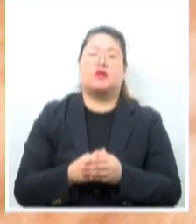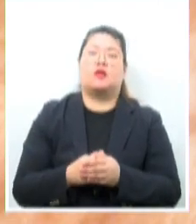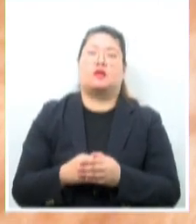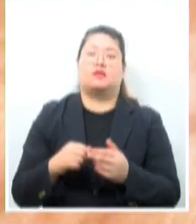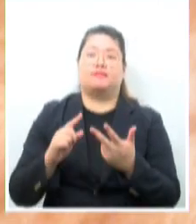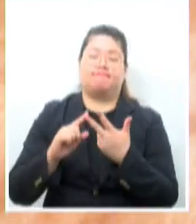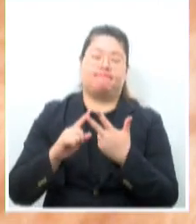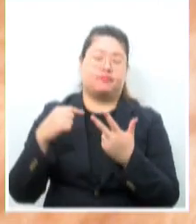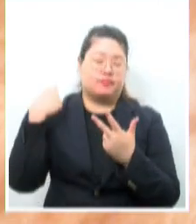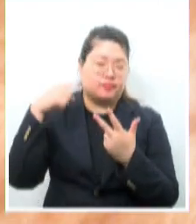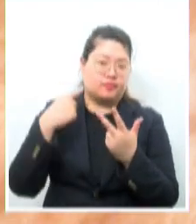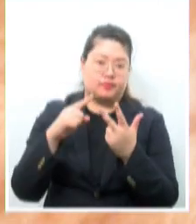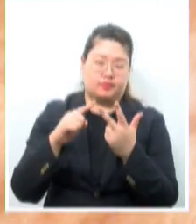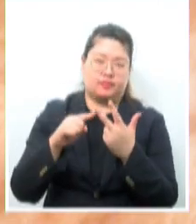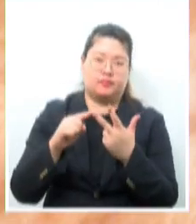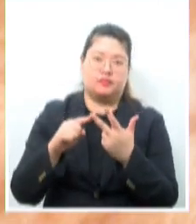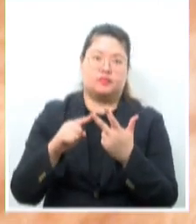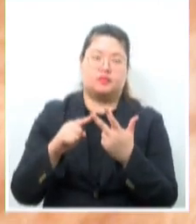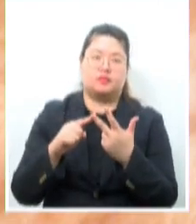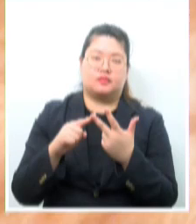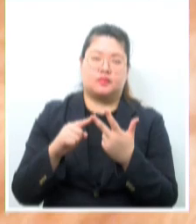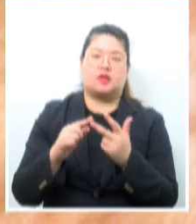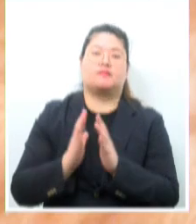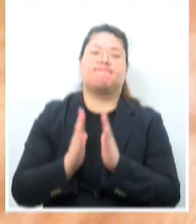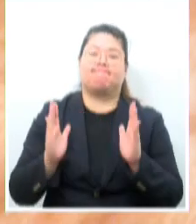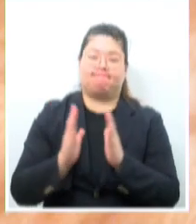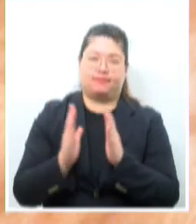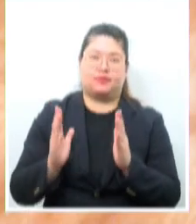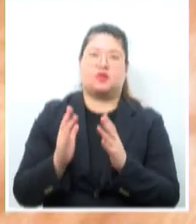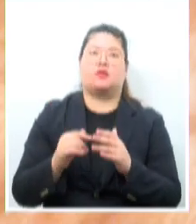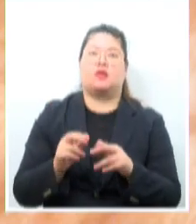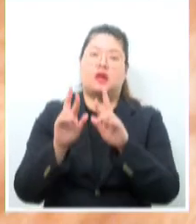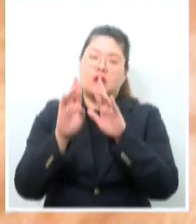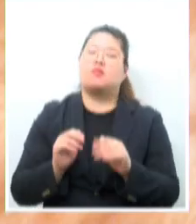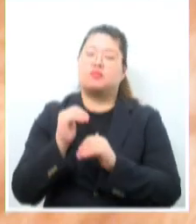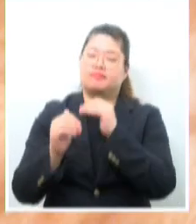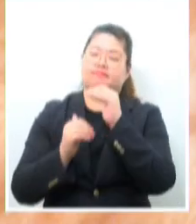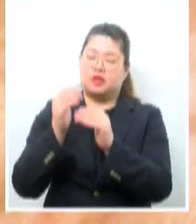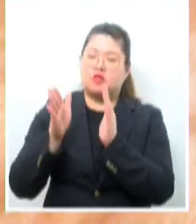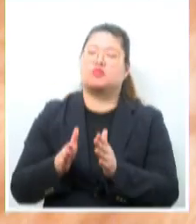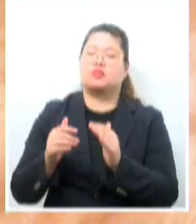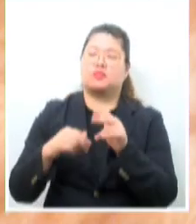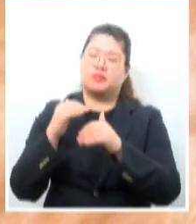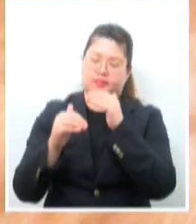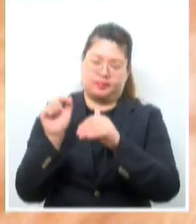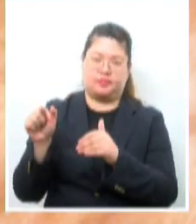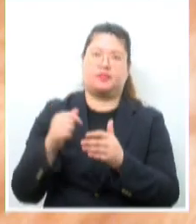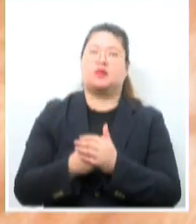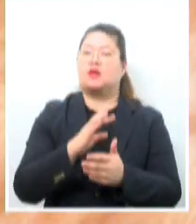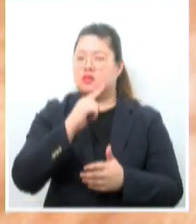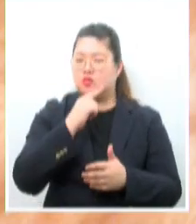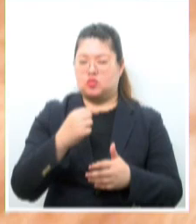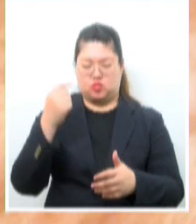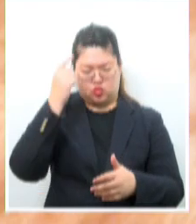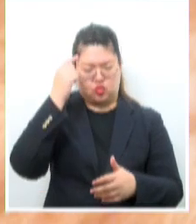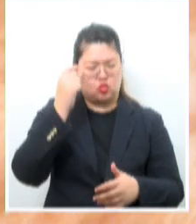ณพิมมาเพชราภิรัตน์นะคะแล้วก็คุณจักรินทร์บูรณะนิตด้วยผู้พัฒนาระบบ V-Space ค่ะซึ่งถือได้ว่านะคะถ้าเรามีการค้นพบ